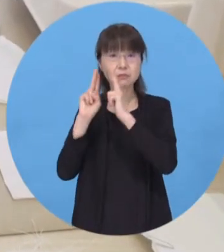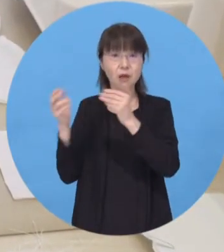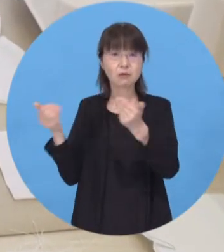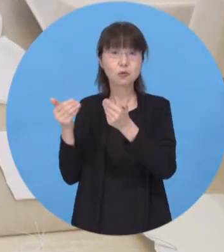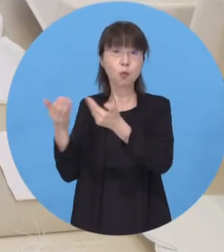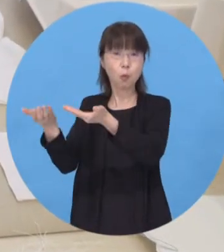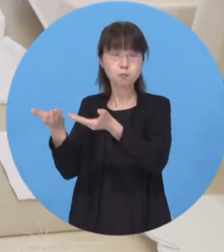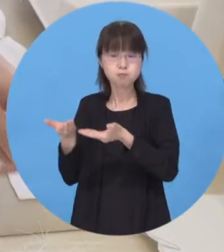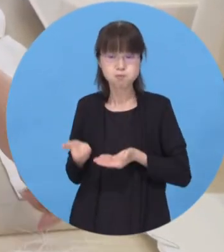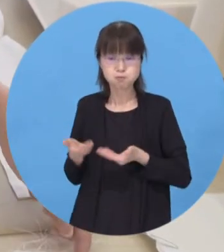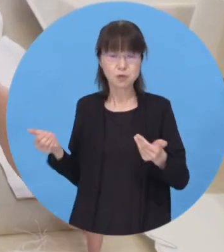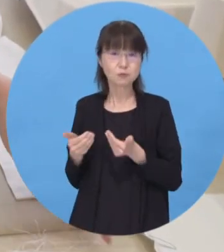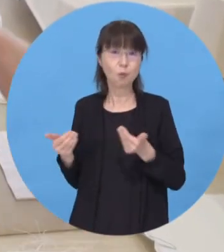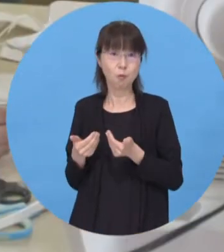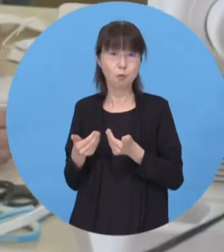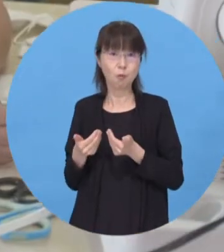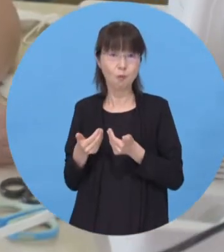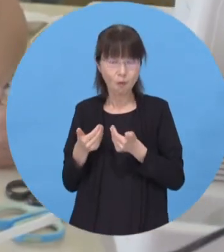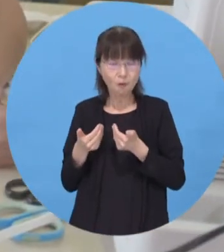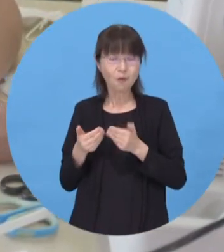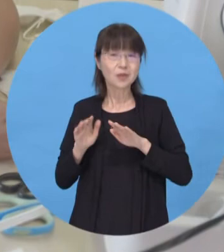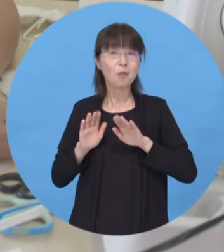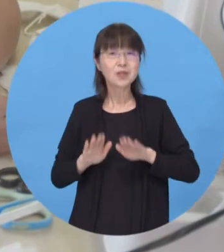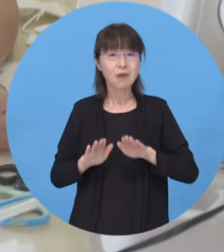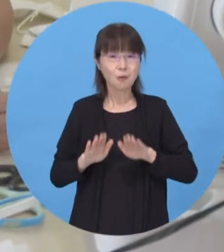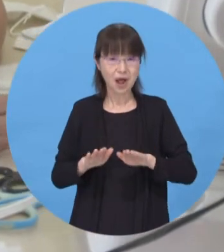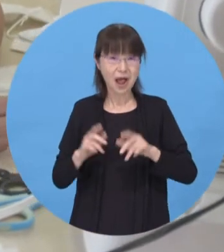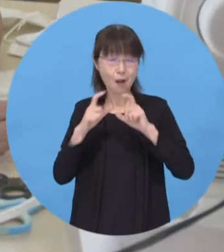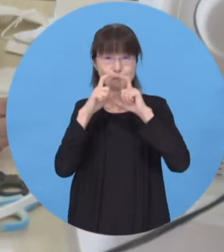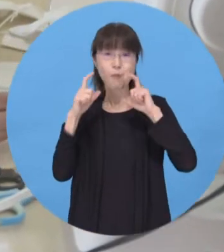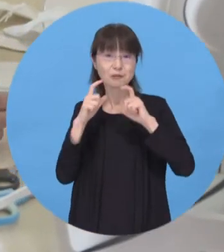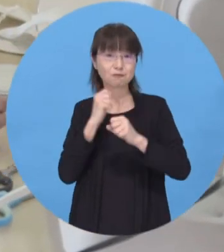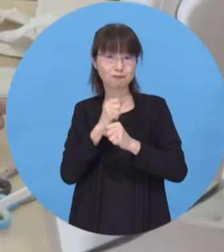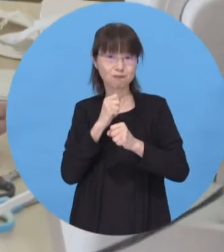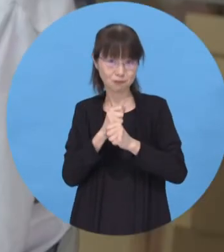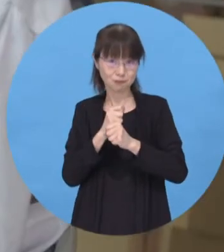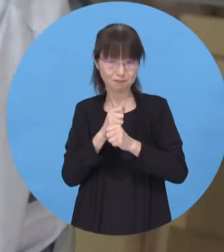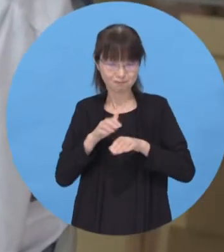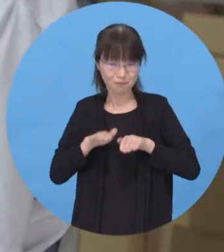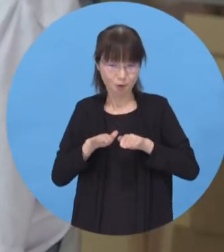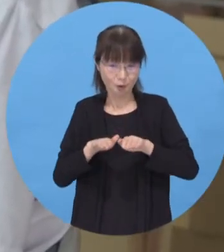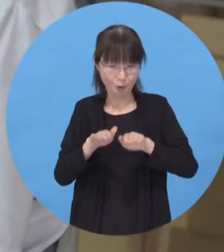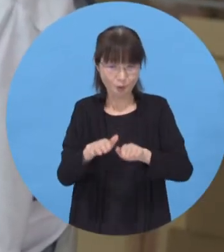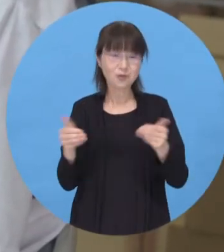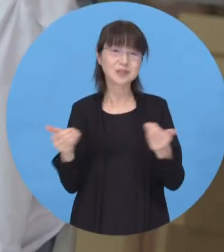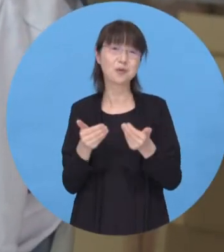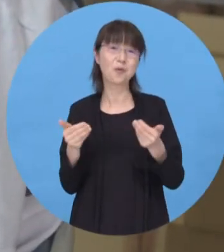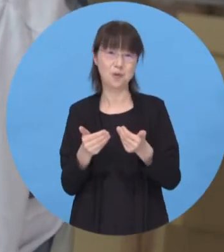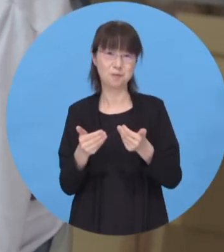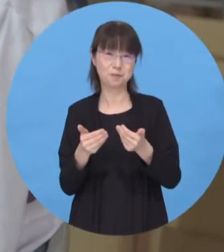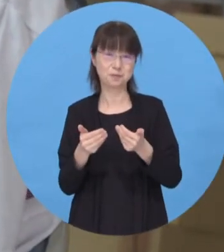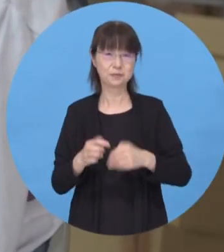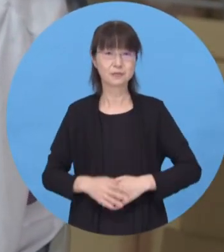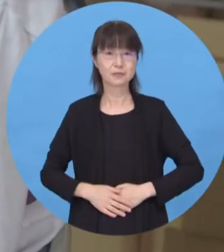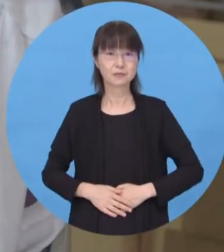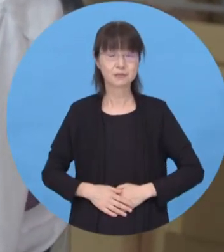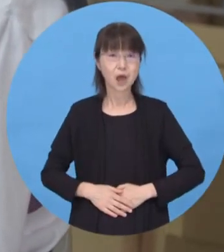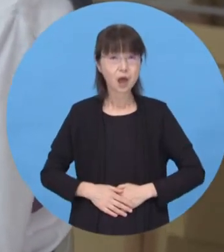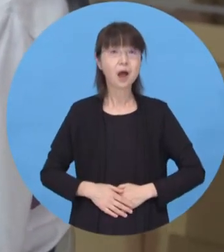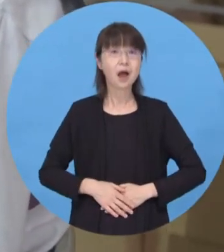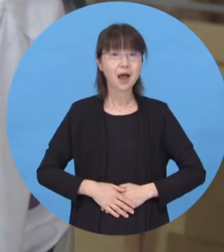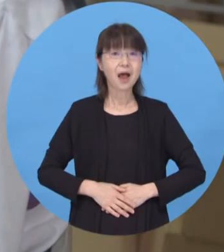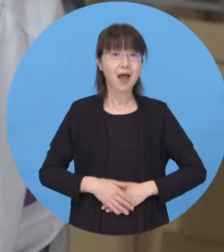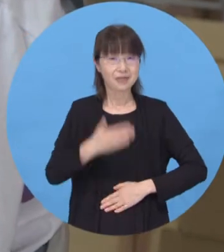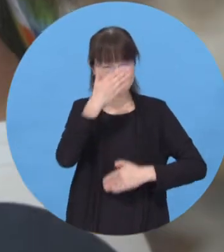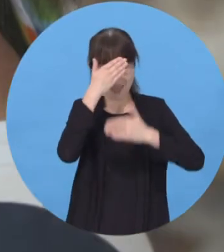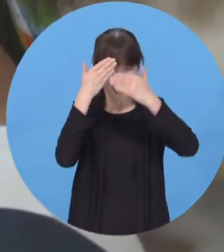このマスクプロジェクトに参加して皆さんのお役に立てればと思っています。 一つ一つ丁寧に作っ